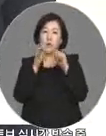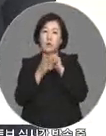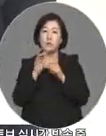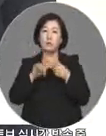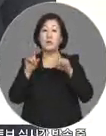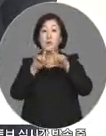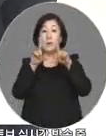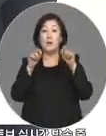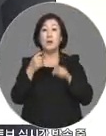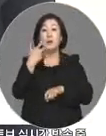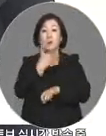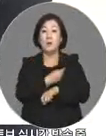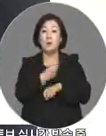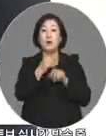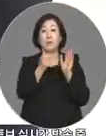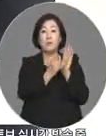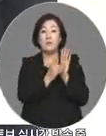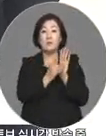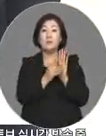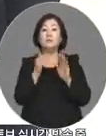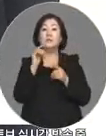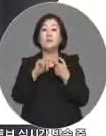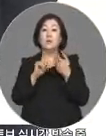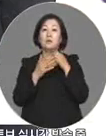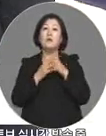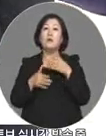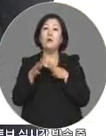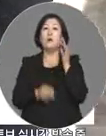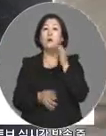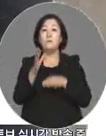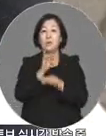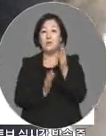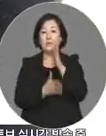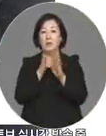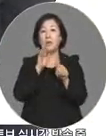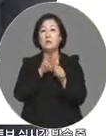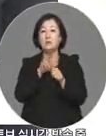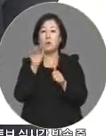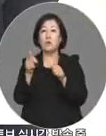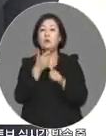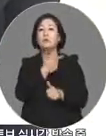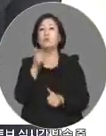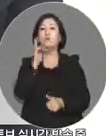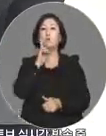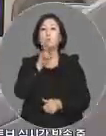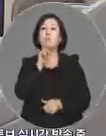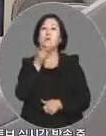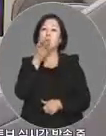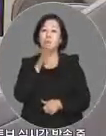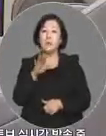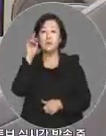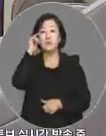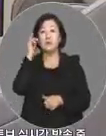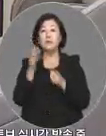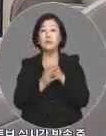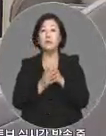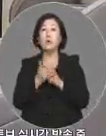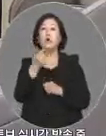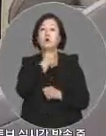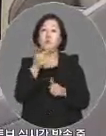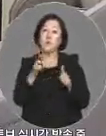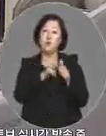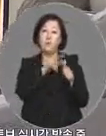것까지는 감수할 수 있는데 마트는 좀 정부에서 좀 불편하게끔 너무 한 게 아닌가. 대형 마트를